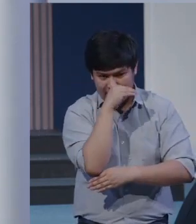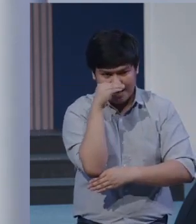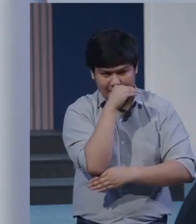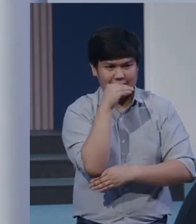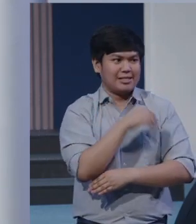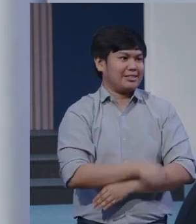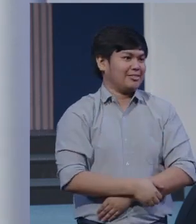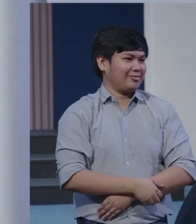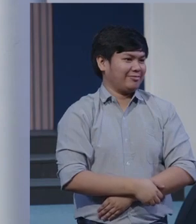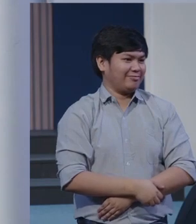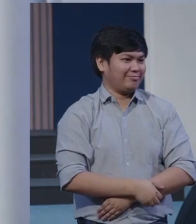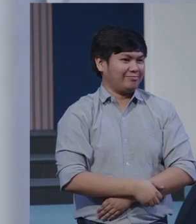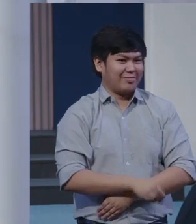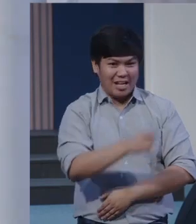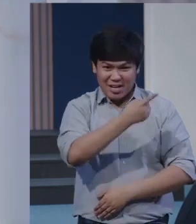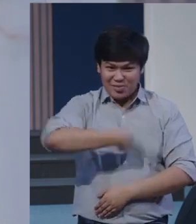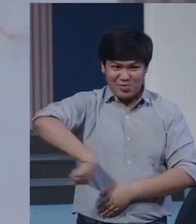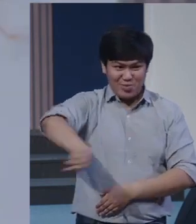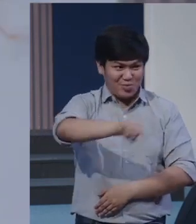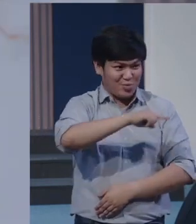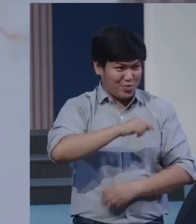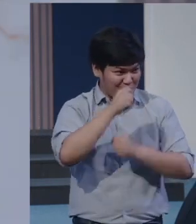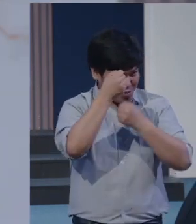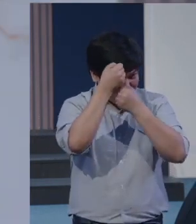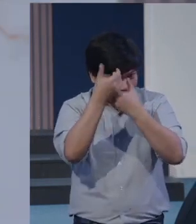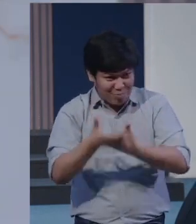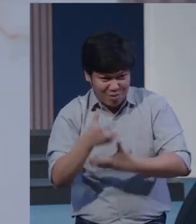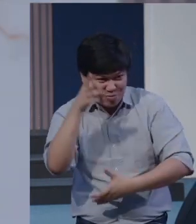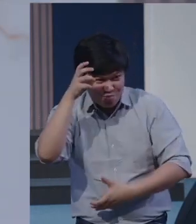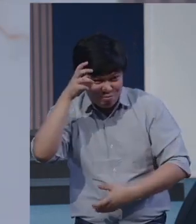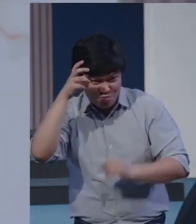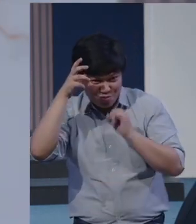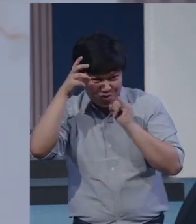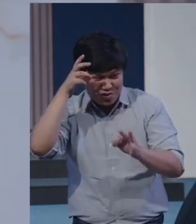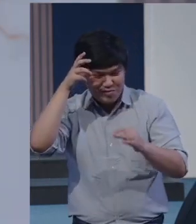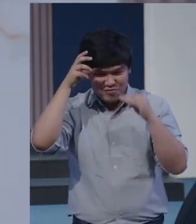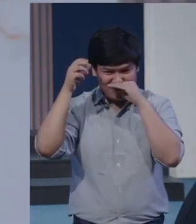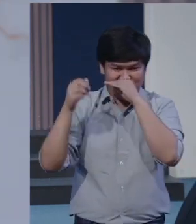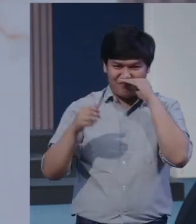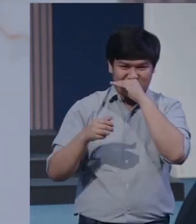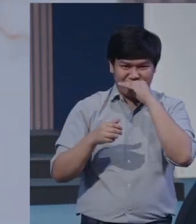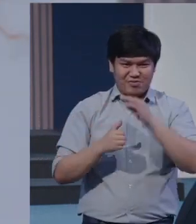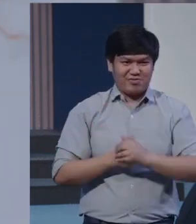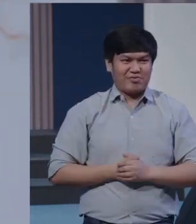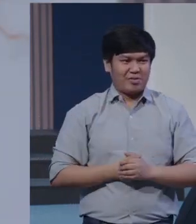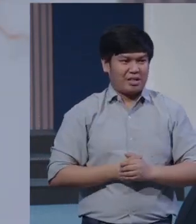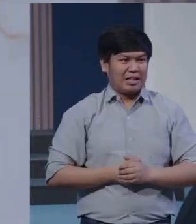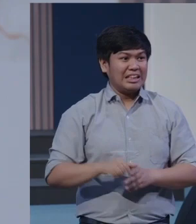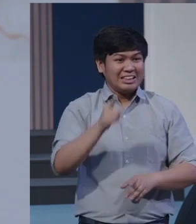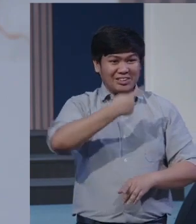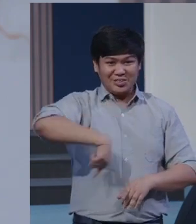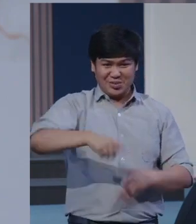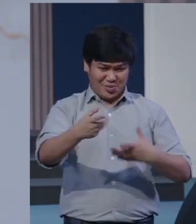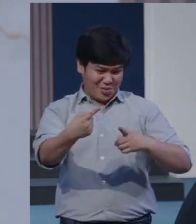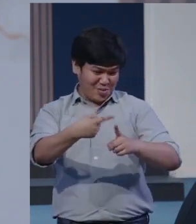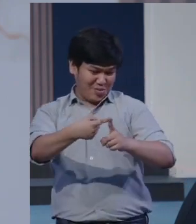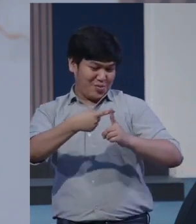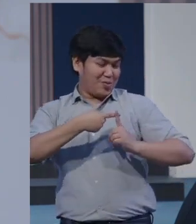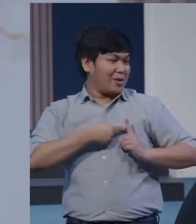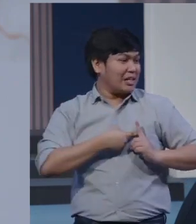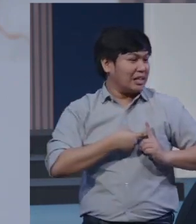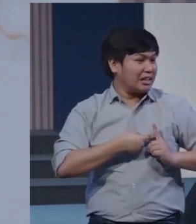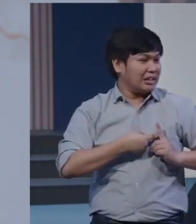no pero pagkatapos nating maligtas kaya dapat wala ng pagsisinungaling sa ating mga bibig pero sa John